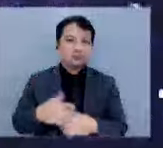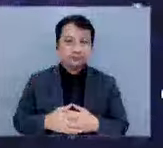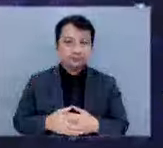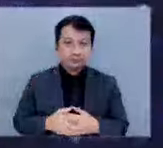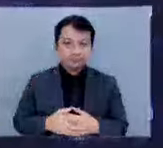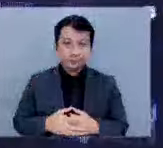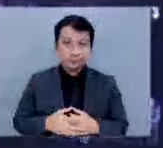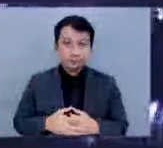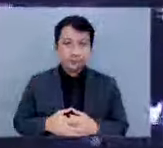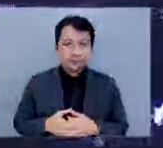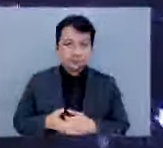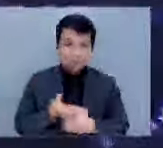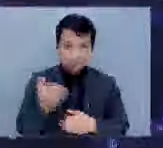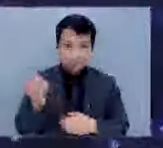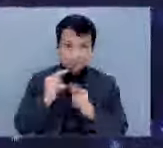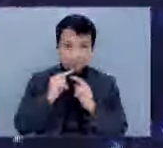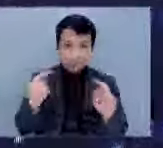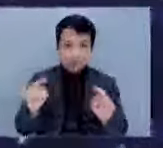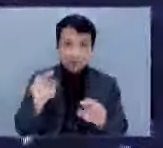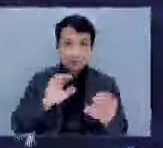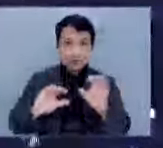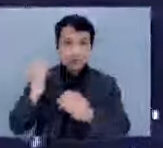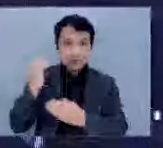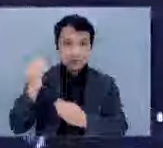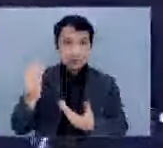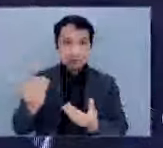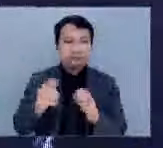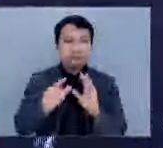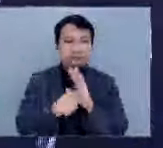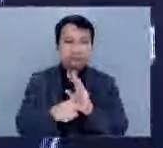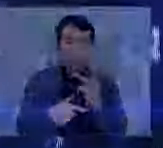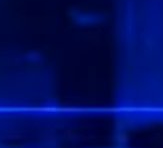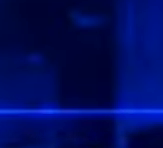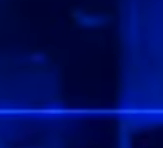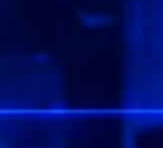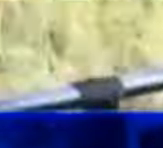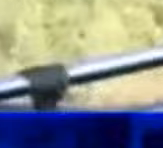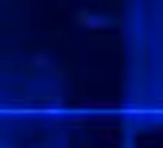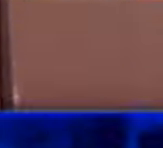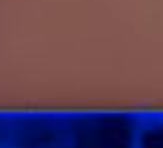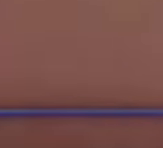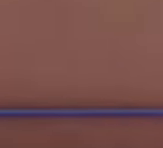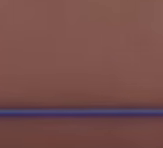Beanie! Yan muna ang ating showbiz update. May chichika pa ako mamaya.